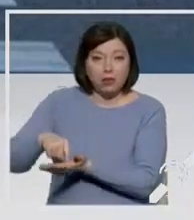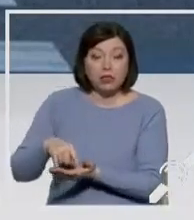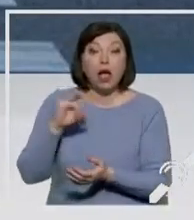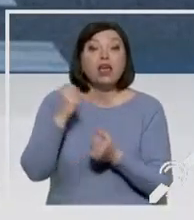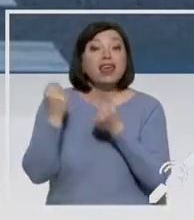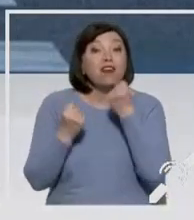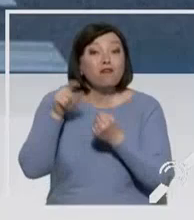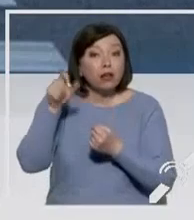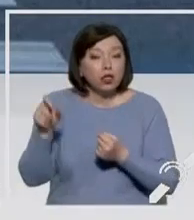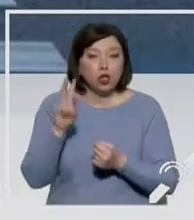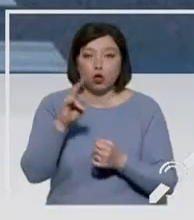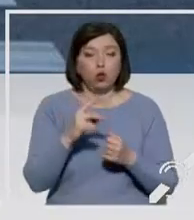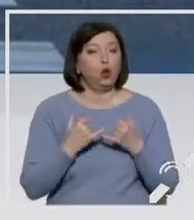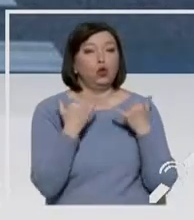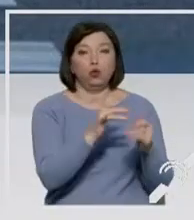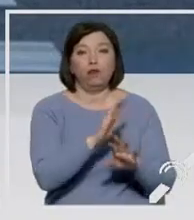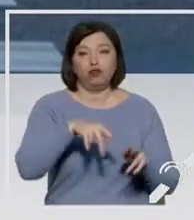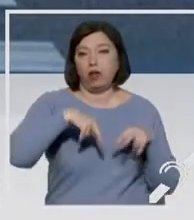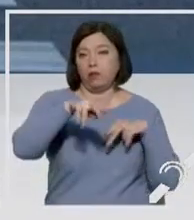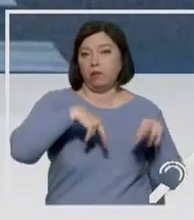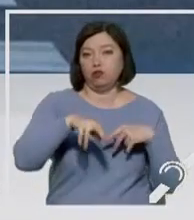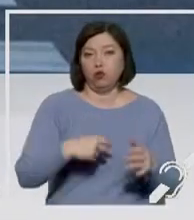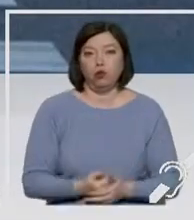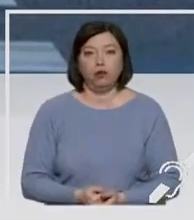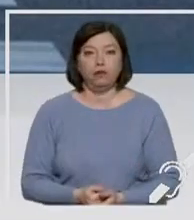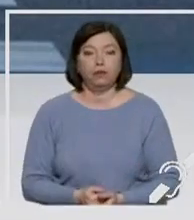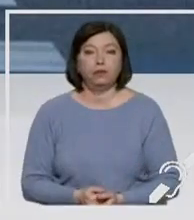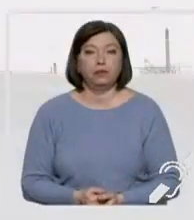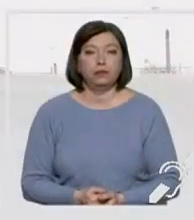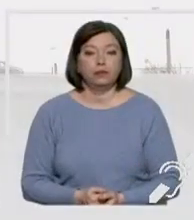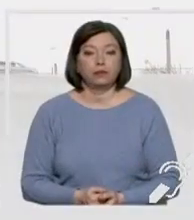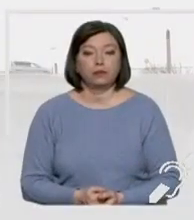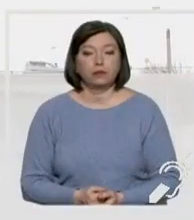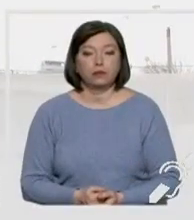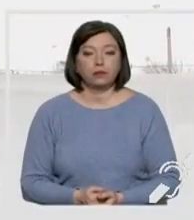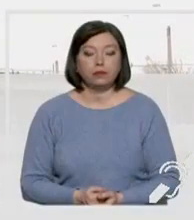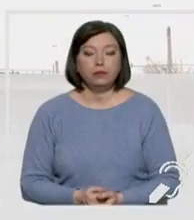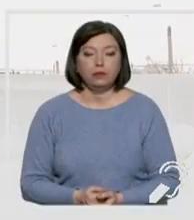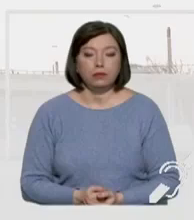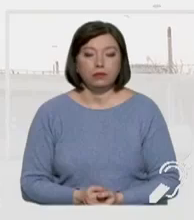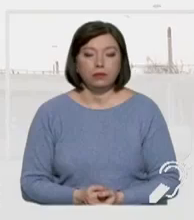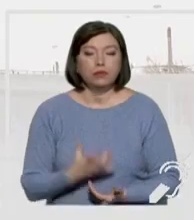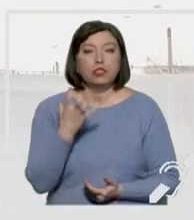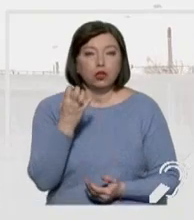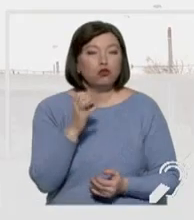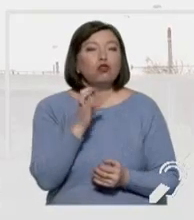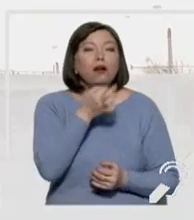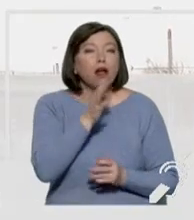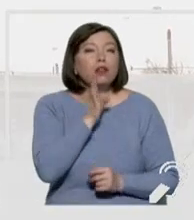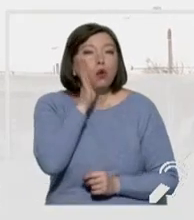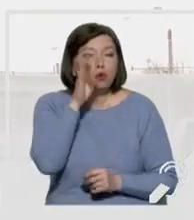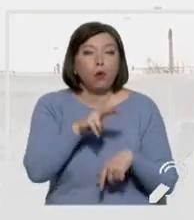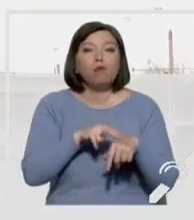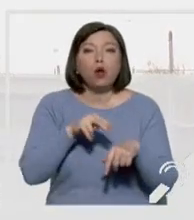și a șoferilor care nu dau prioritate la trecerile de pietoni încă de dimineață